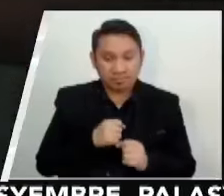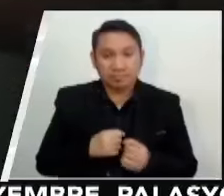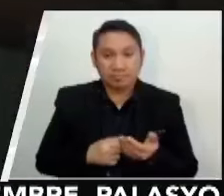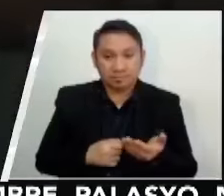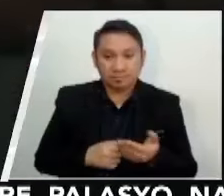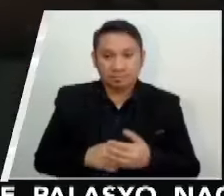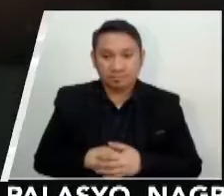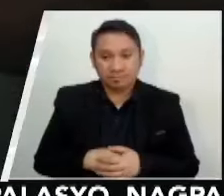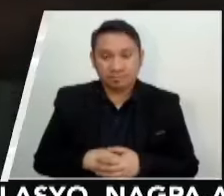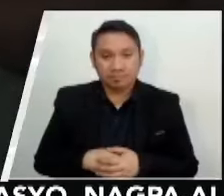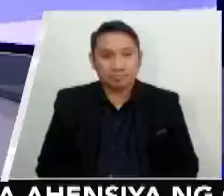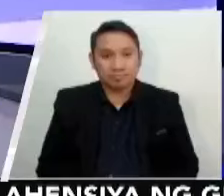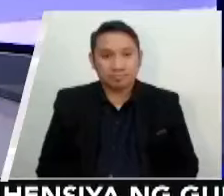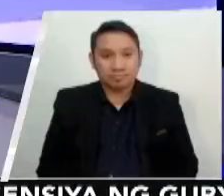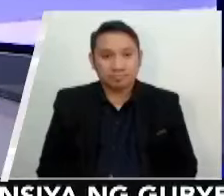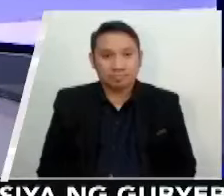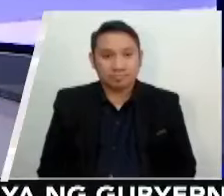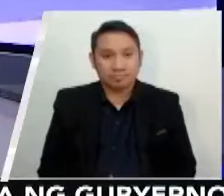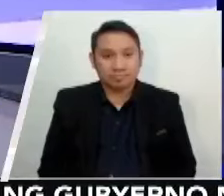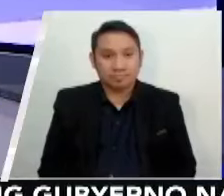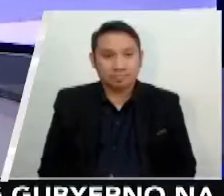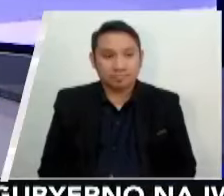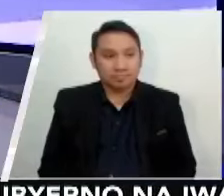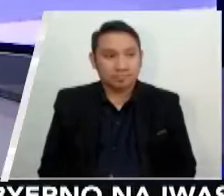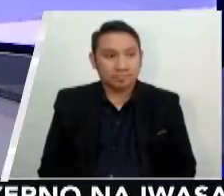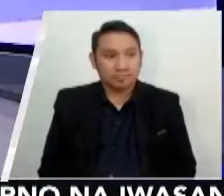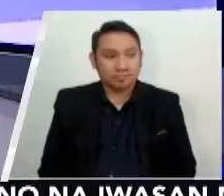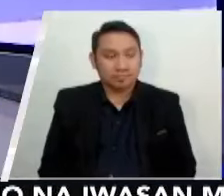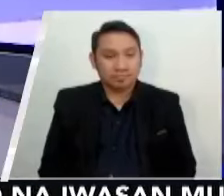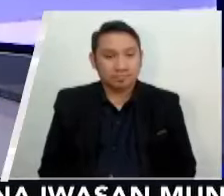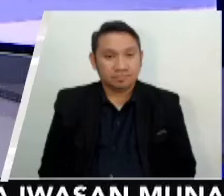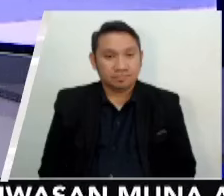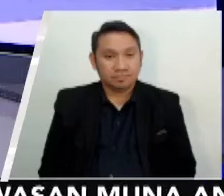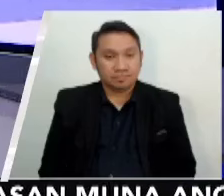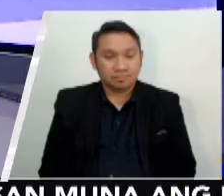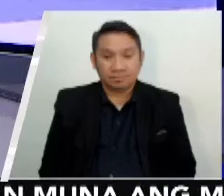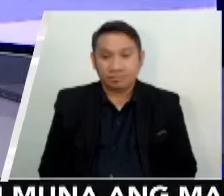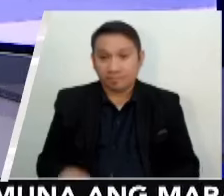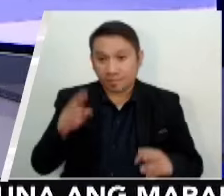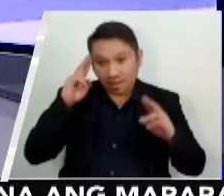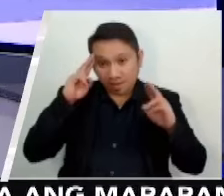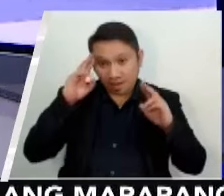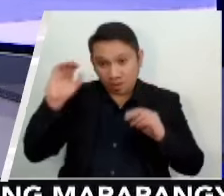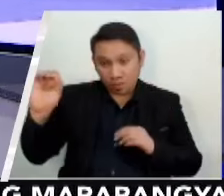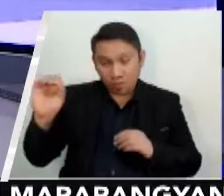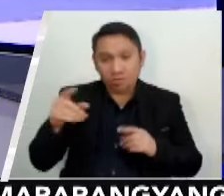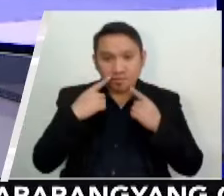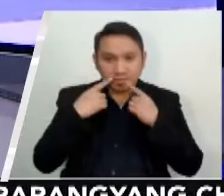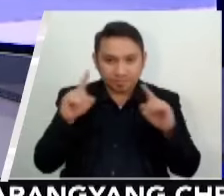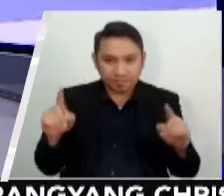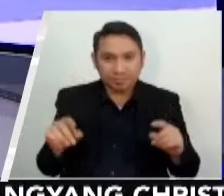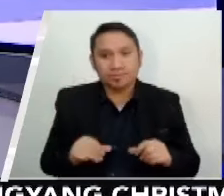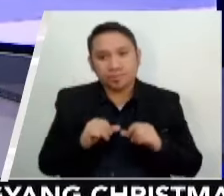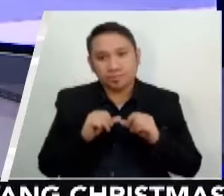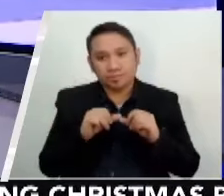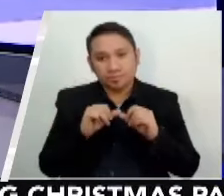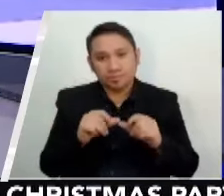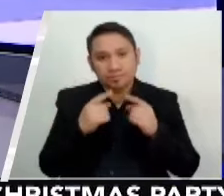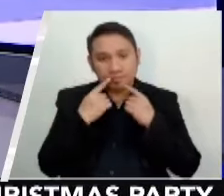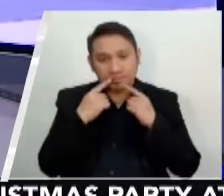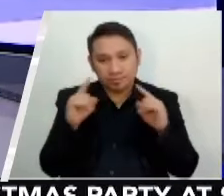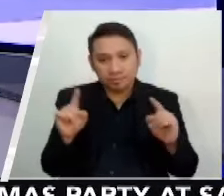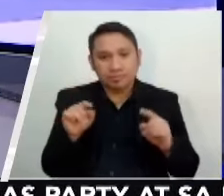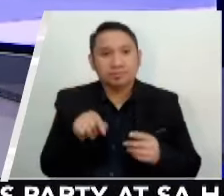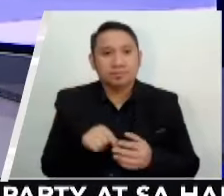sa Showbiz Happenings. Hello, success! Talaga nang sunod-sunod ang achievement ng blockbuster hit film